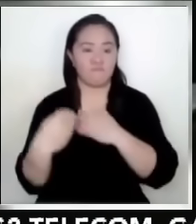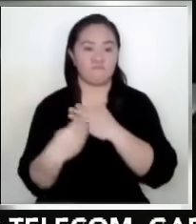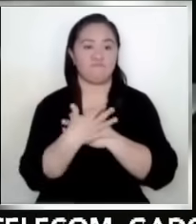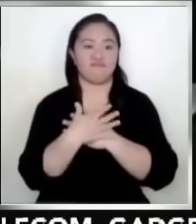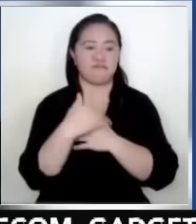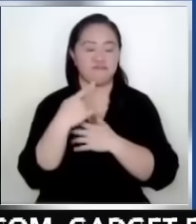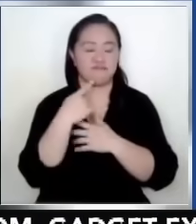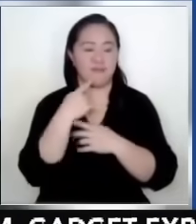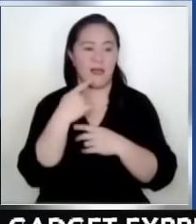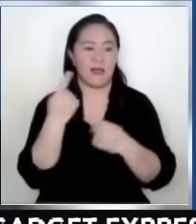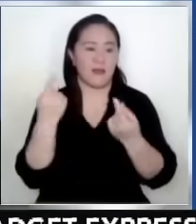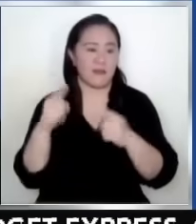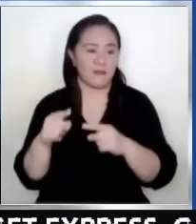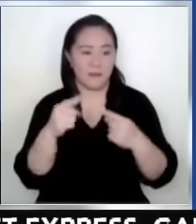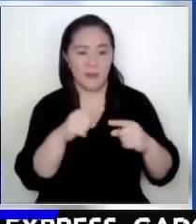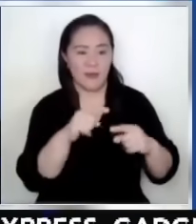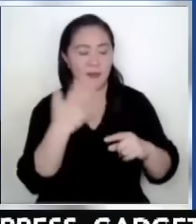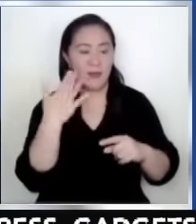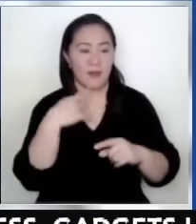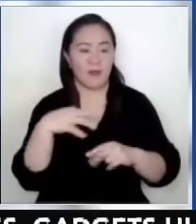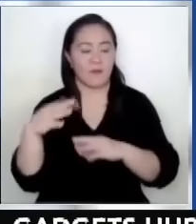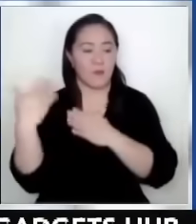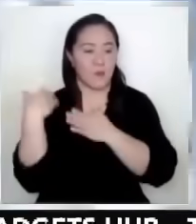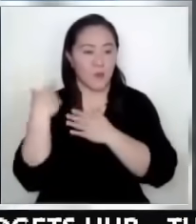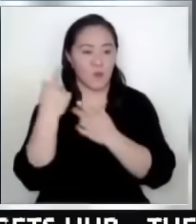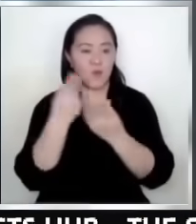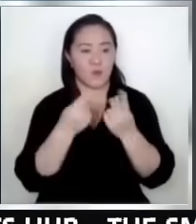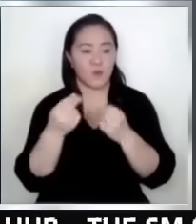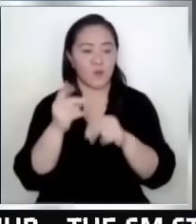isinasagawa ang kanilang tungkulin.